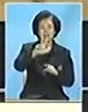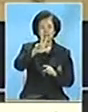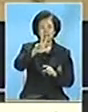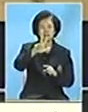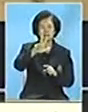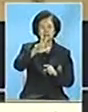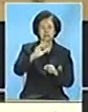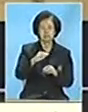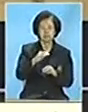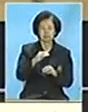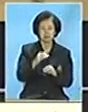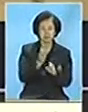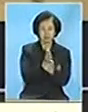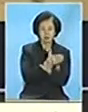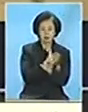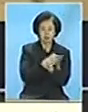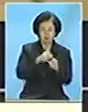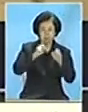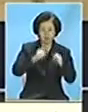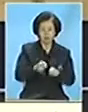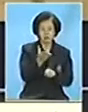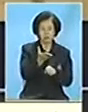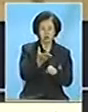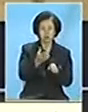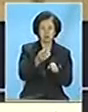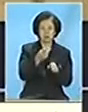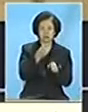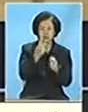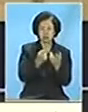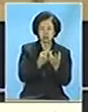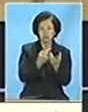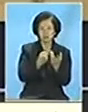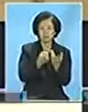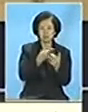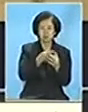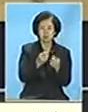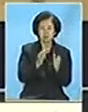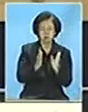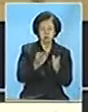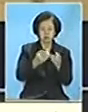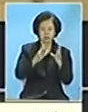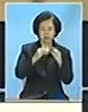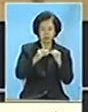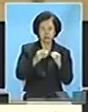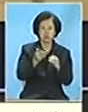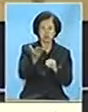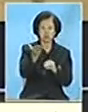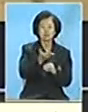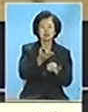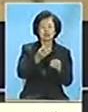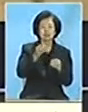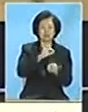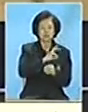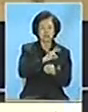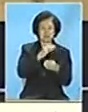ก่อนที่จะลงมติเรียนขออนุญาตตรวจสอบองค์ประชุมก่อนนะคะเชิญท่านสมาชิกที่อยู่นอกห้องประชุมเข้าห้องประชุมเพื่อลงมติ